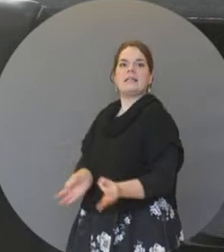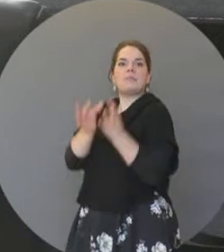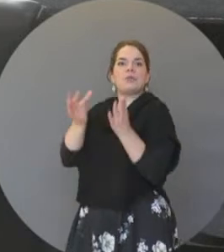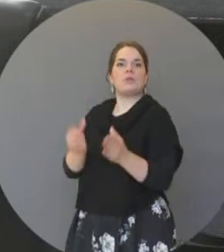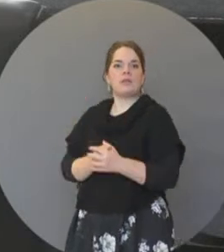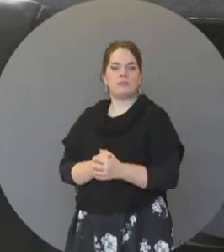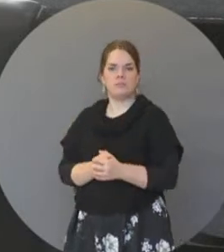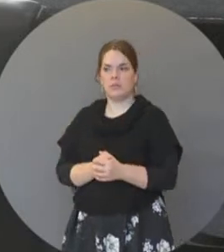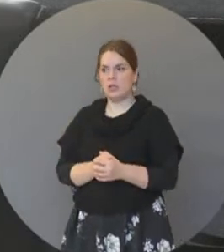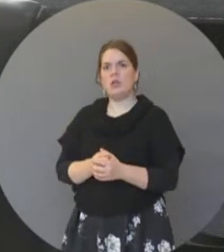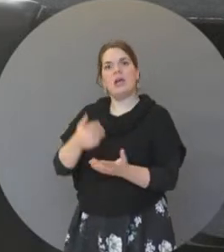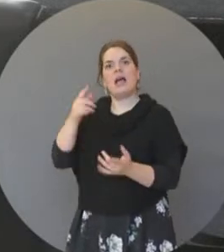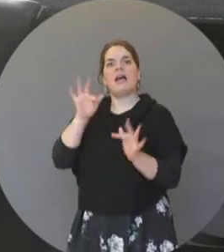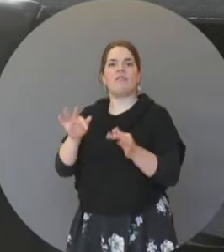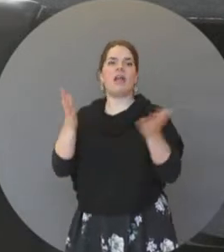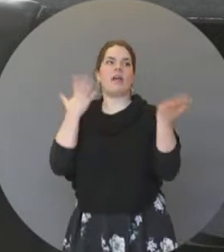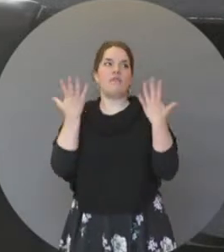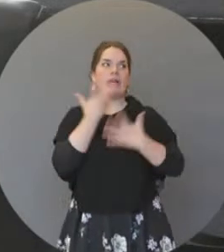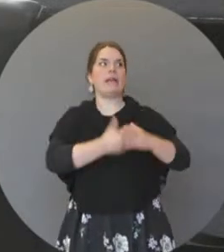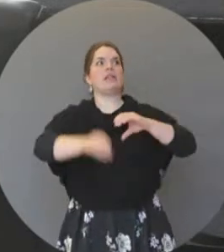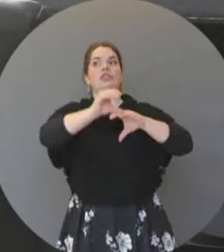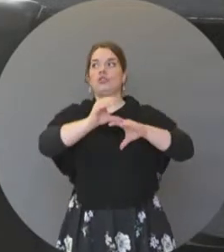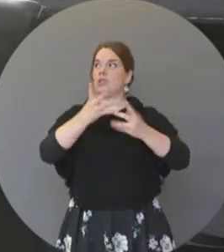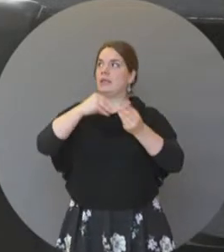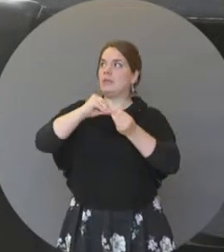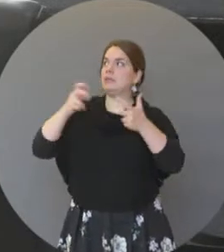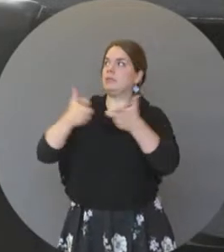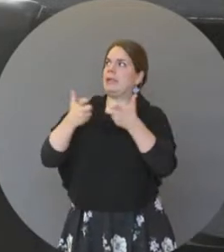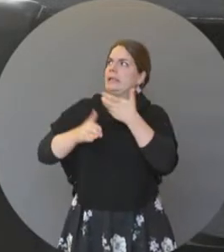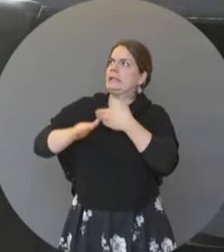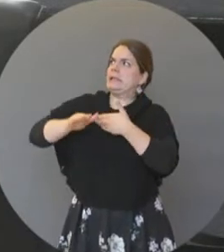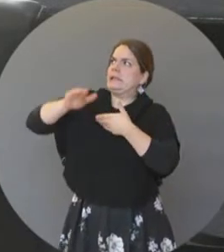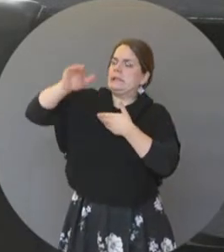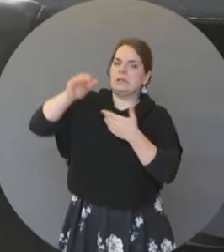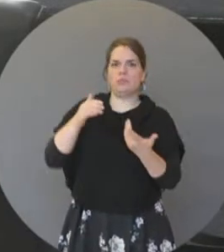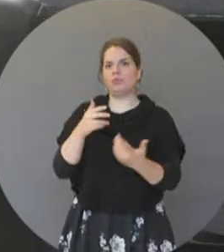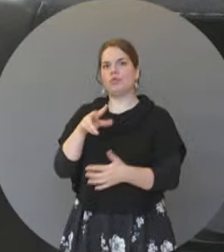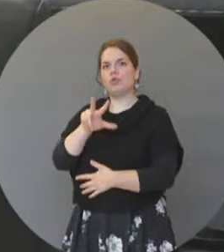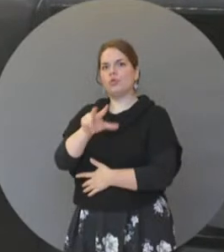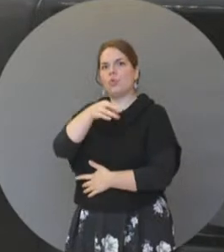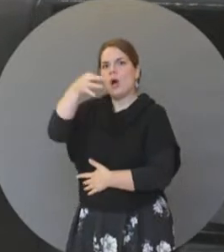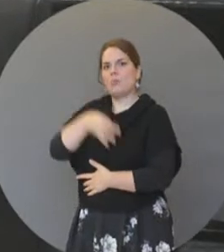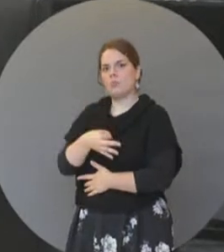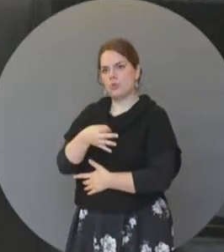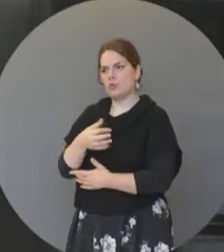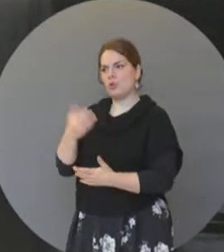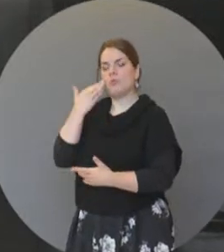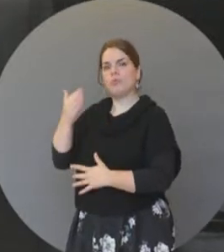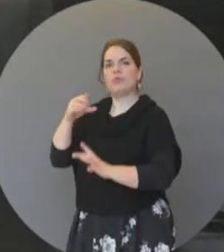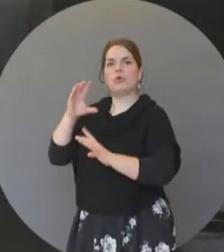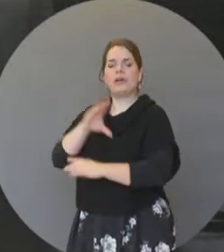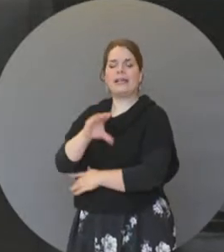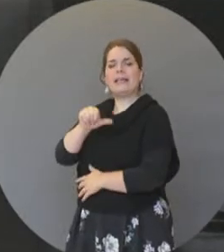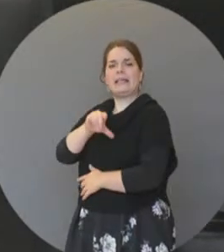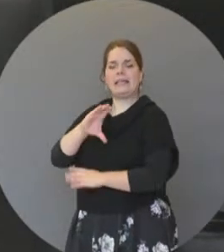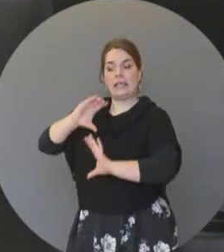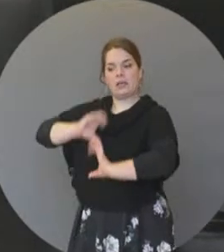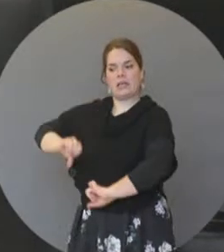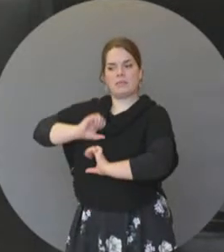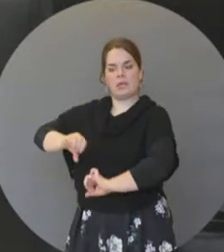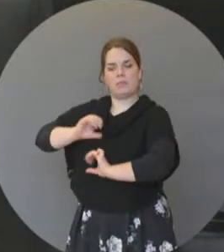les frais supplémentaires et l'inflation envisager donc plus 3% pour les cliques expérimenteurs expérimentateurs